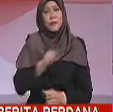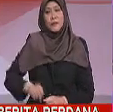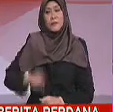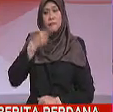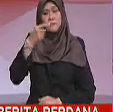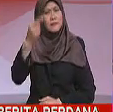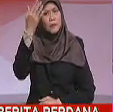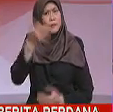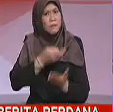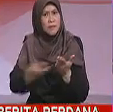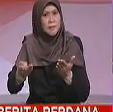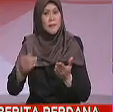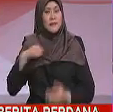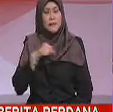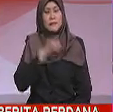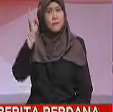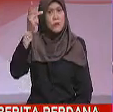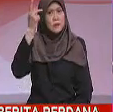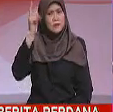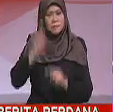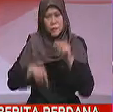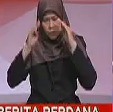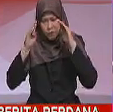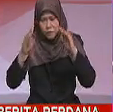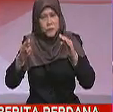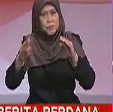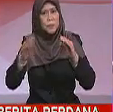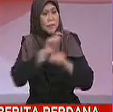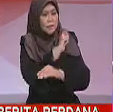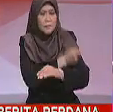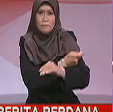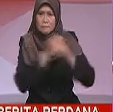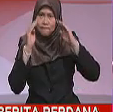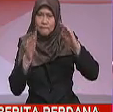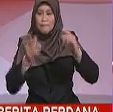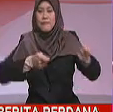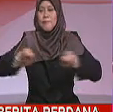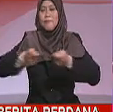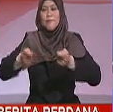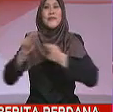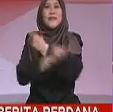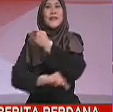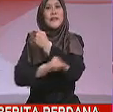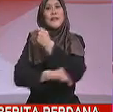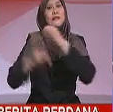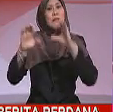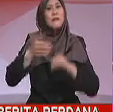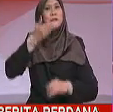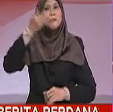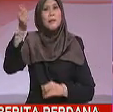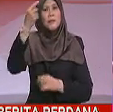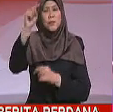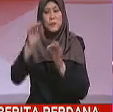itu menyebabkan ahli politik tidak boleh menumpukan fikiran dan tenaga untuk mentadbir urus negeri secara terbaik